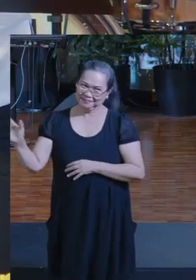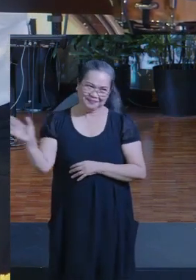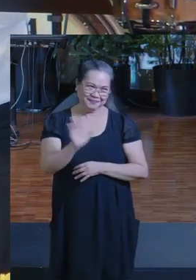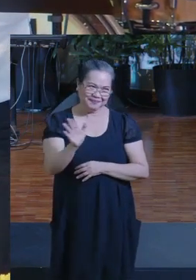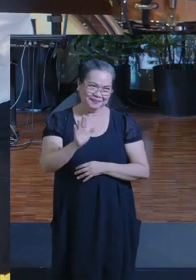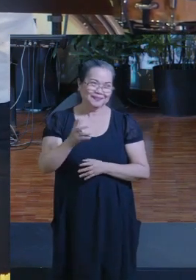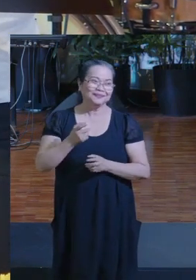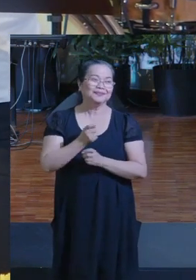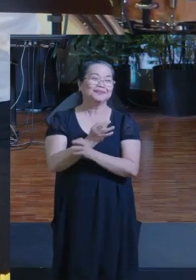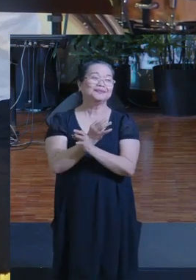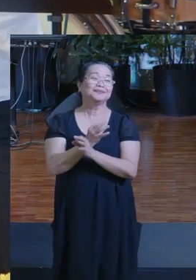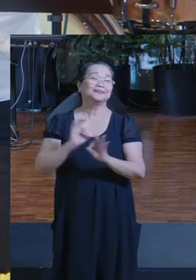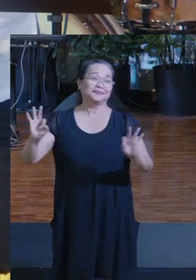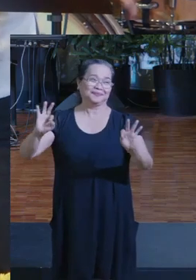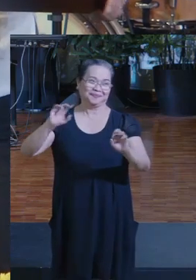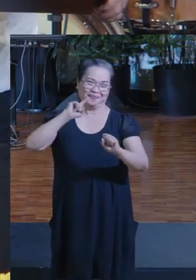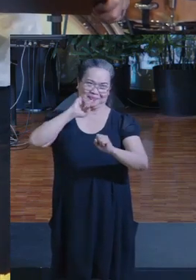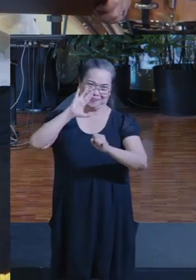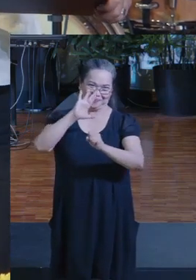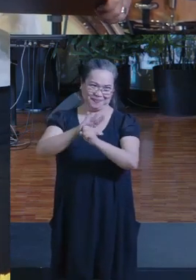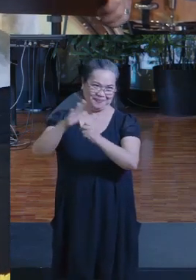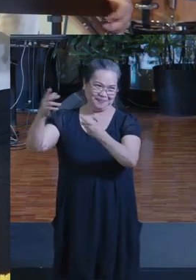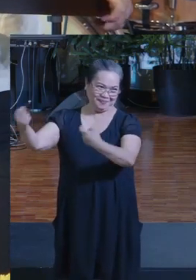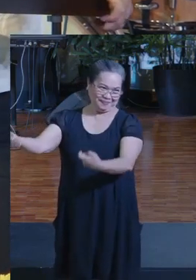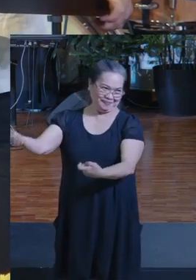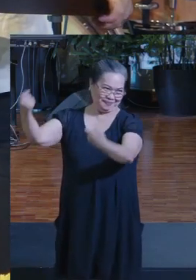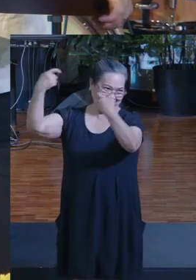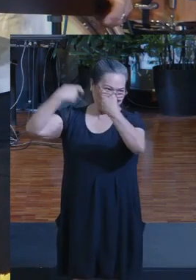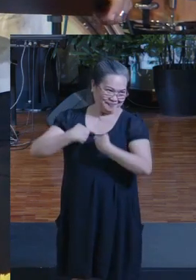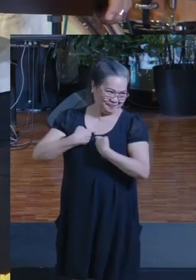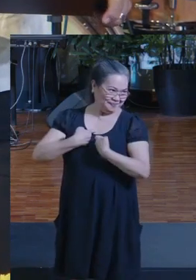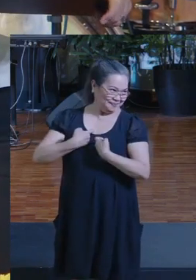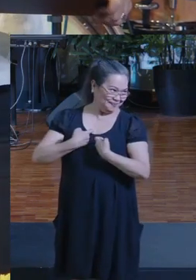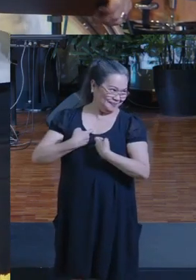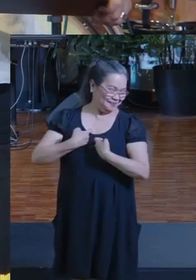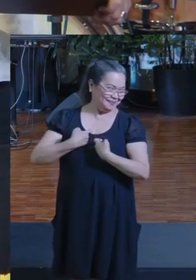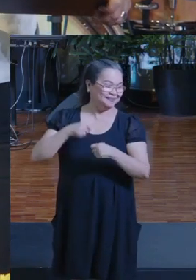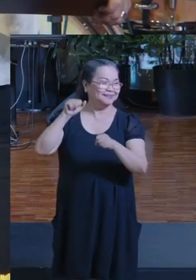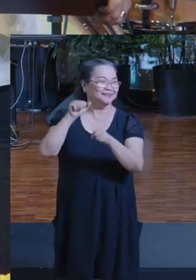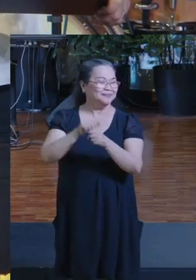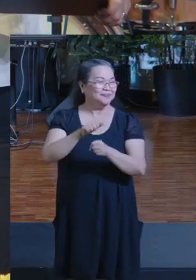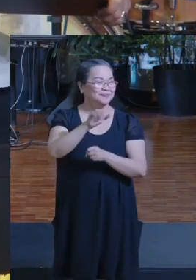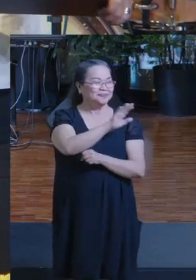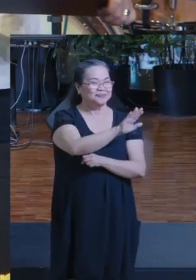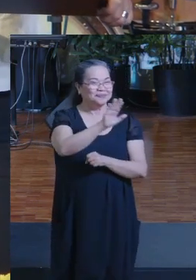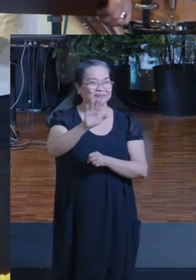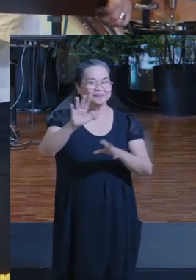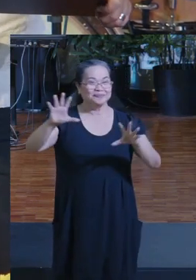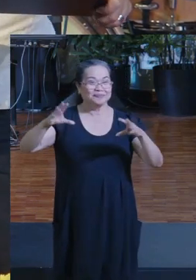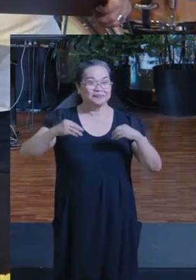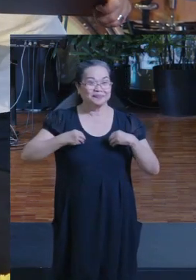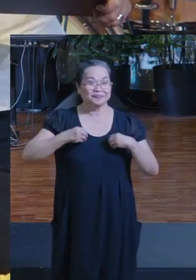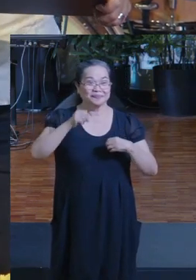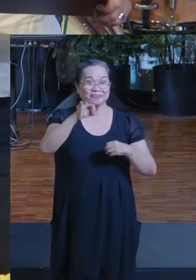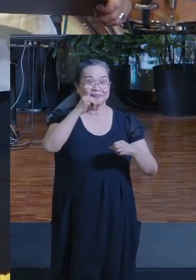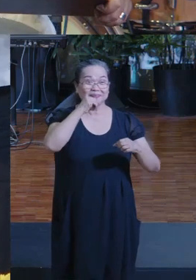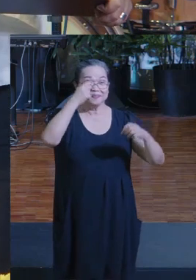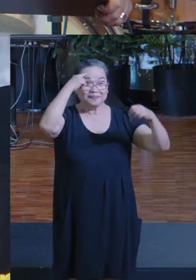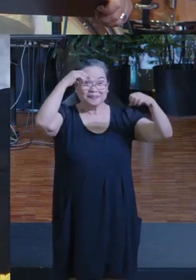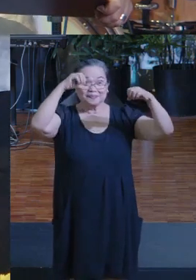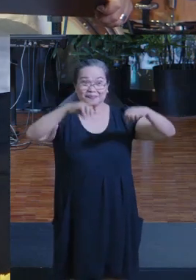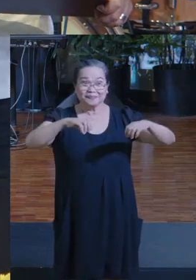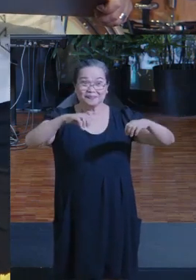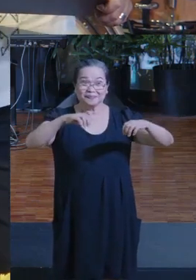It no longer comes by promise pagka by law. In other words, hindi na siya inheritance, hindi na siya covenant of